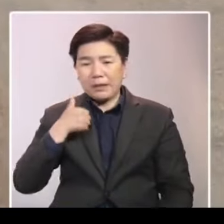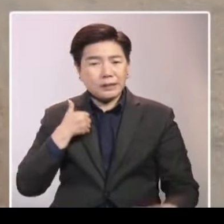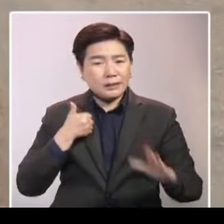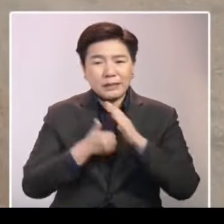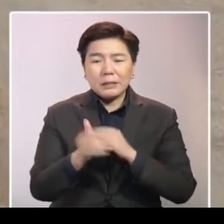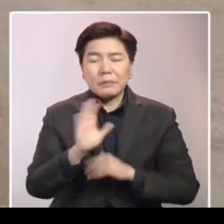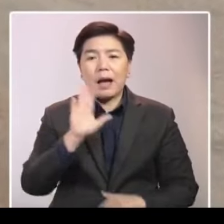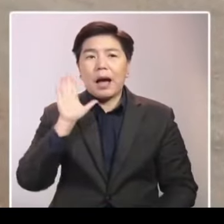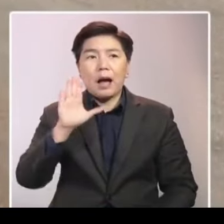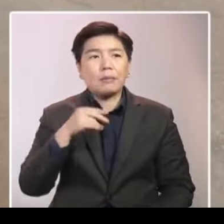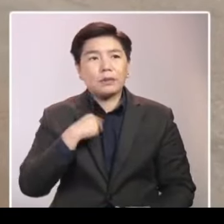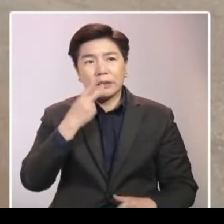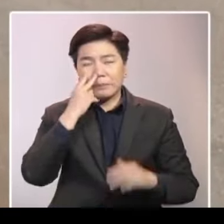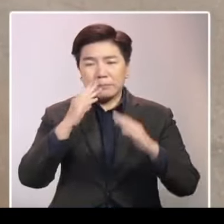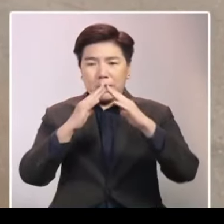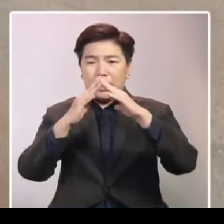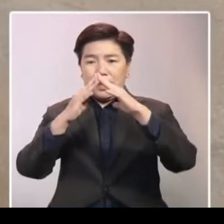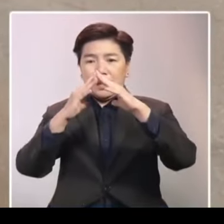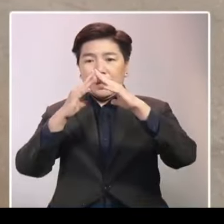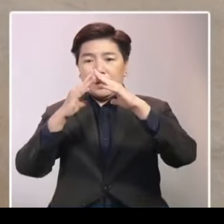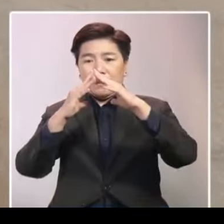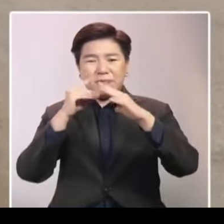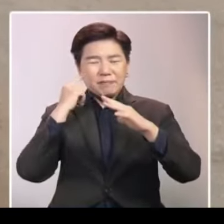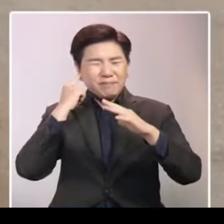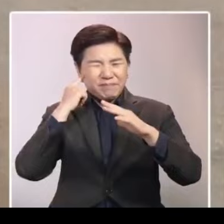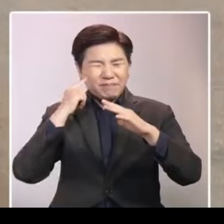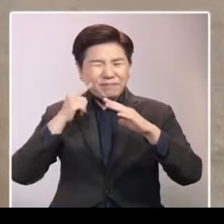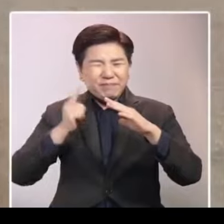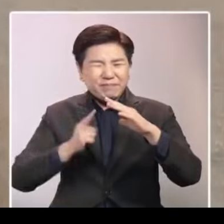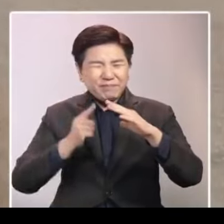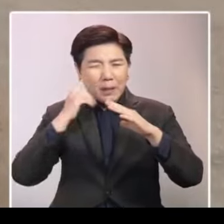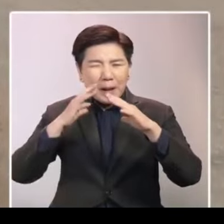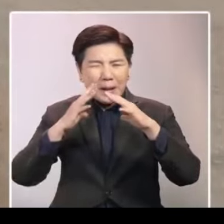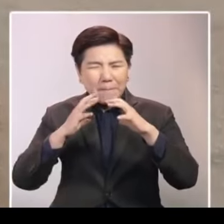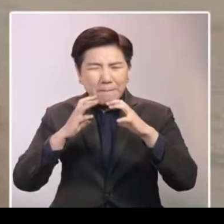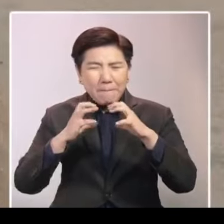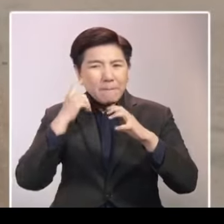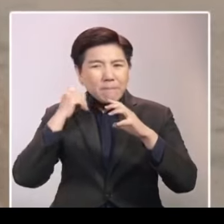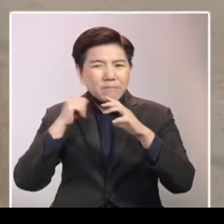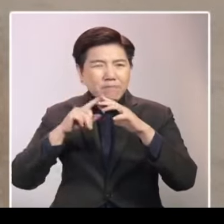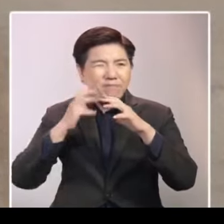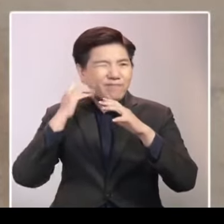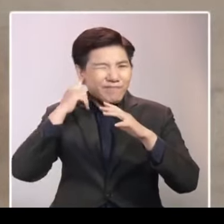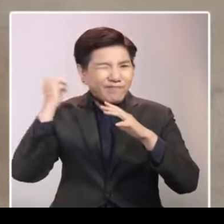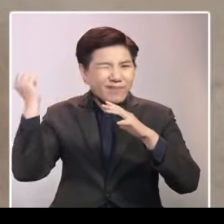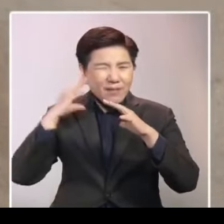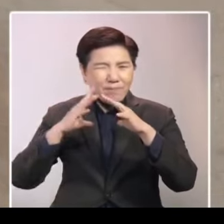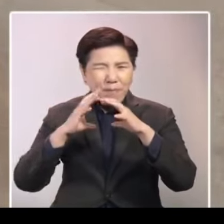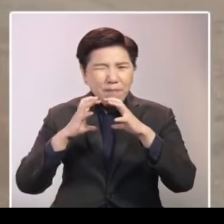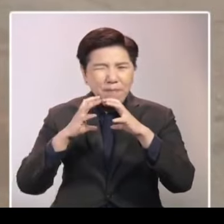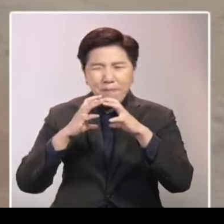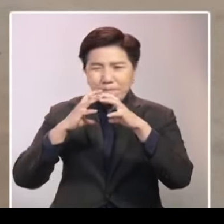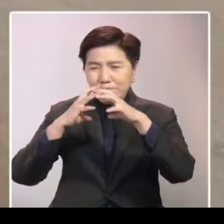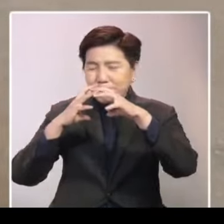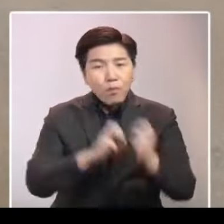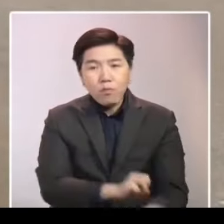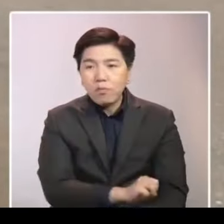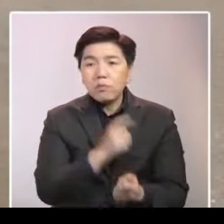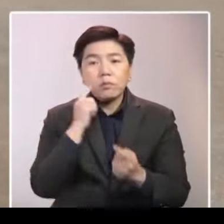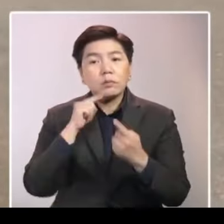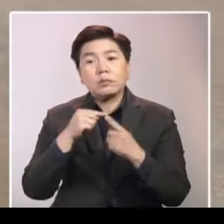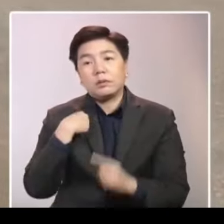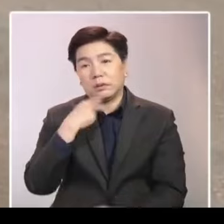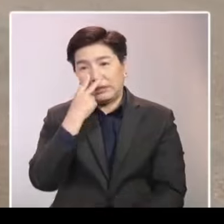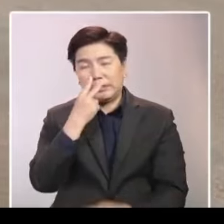แล้วมันก็ต่อหน้าต่อตามันก็ลั่นแล้วก็ร้าวแล้วลงแคบแคบแคบเสียงดังครบแคบแคบแล้วมันก็ลงบ่อยพุ่ม